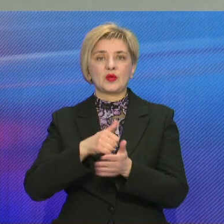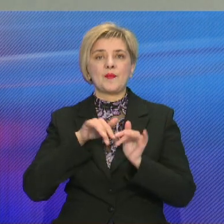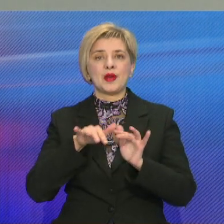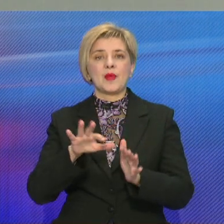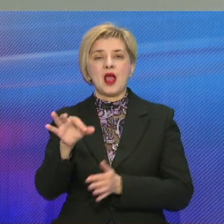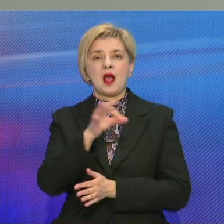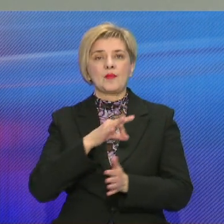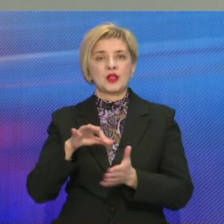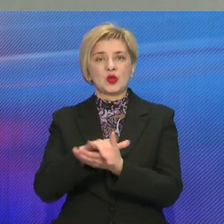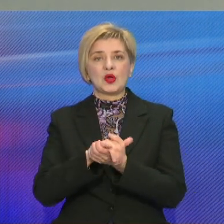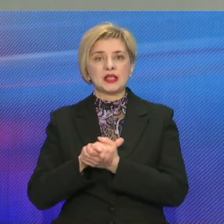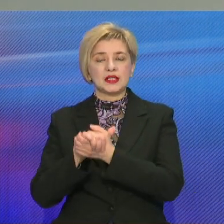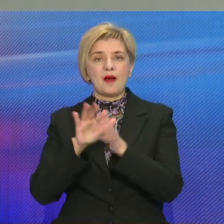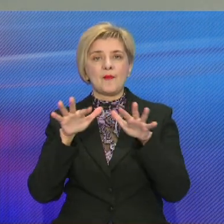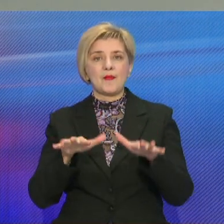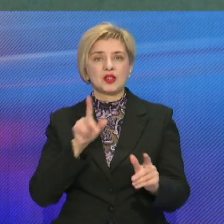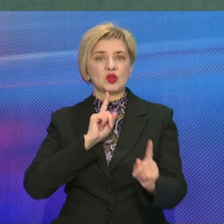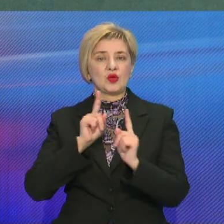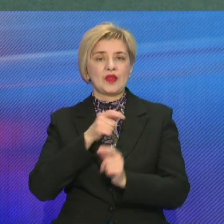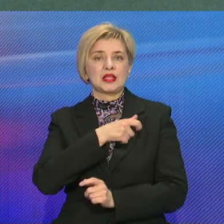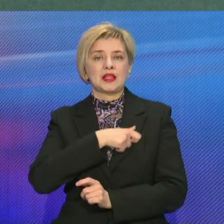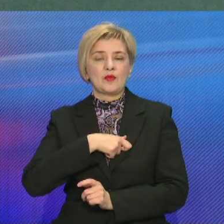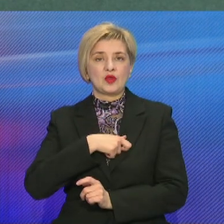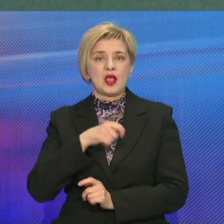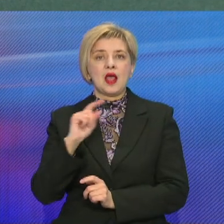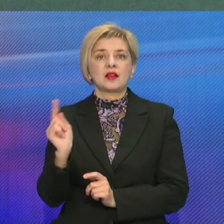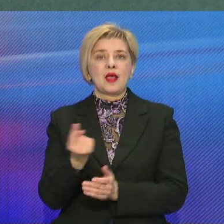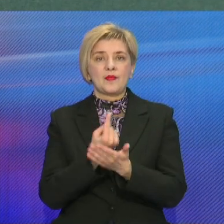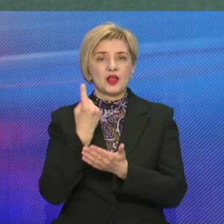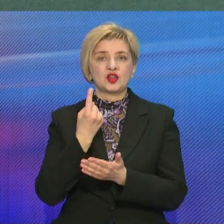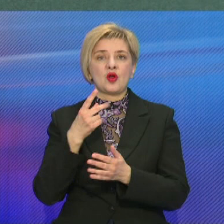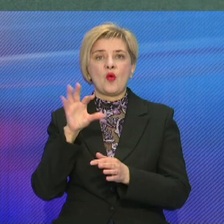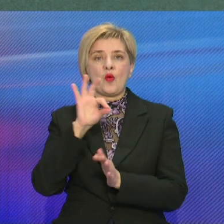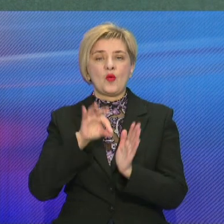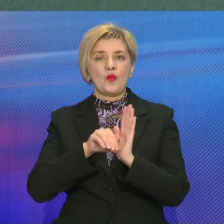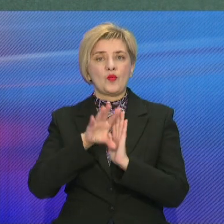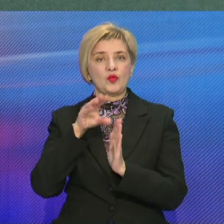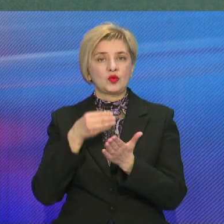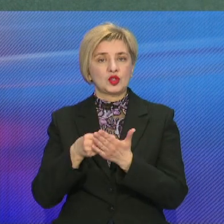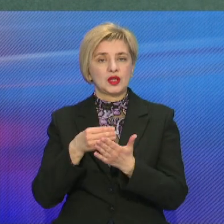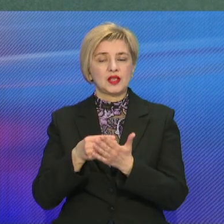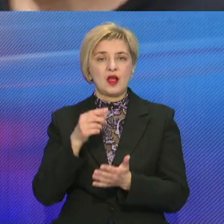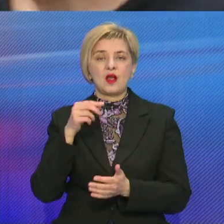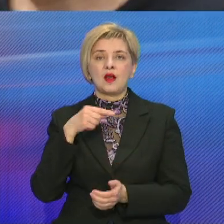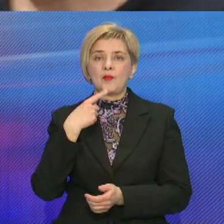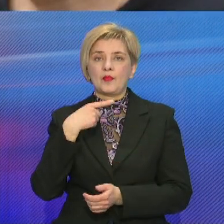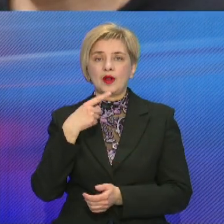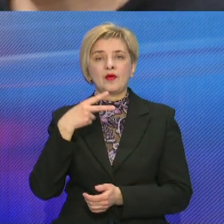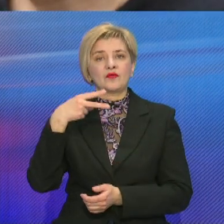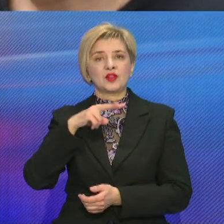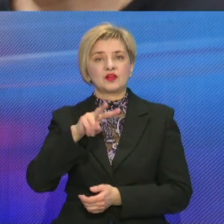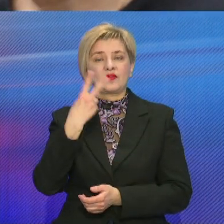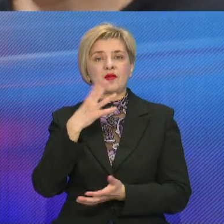областной ассоциации мясовых советов депутатов. Але найперш об бюджете. Как прогучало, 2022 год у целом